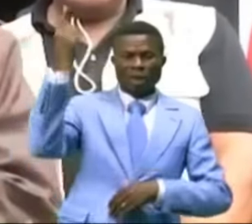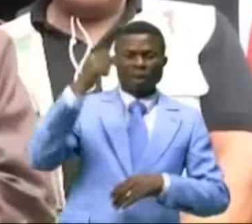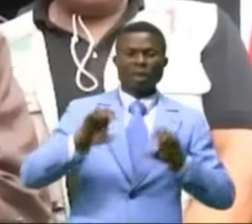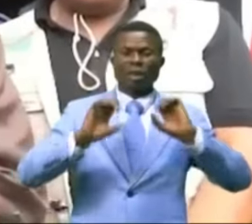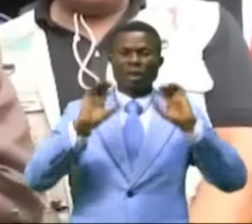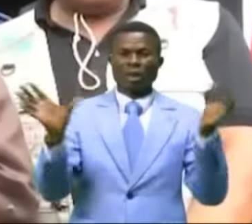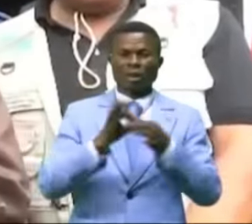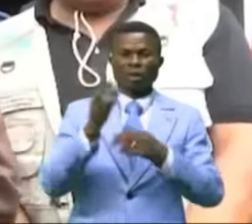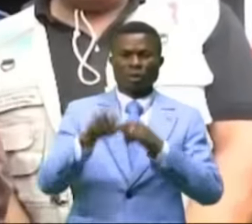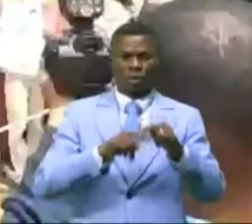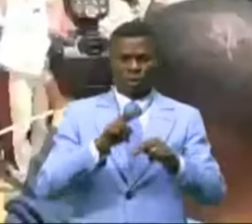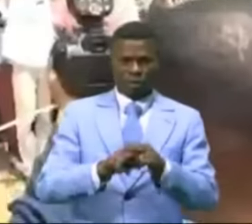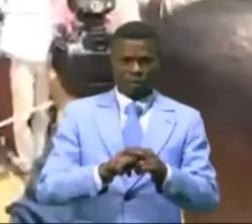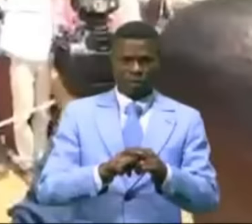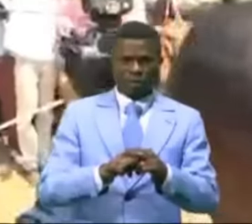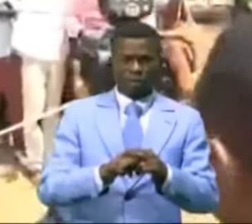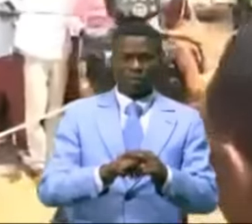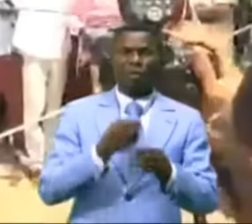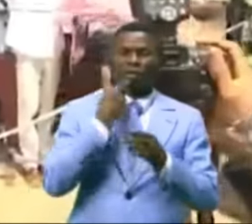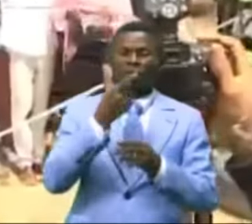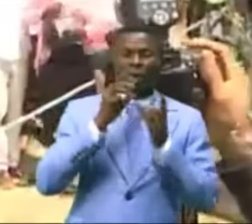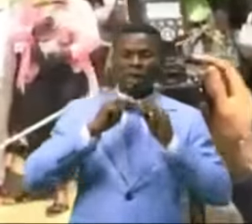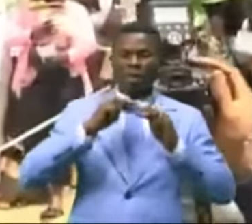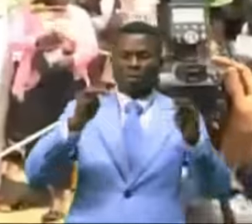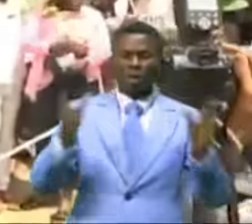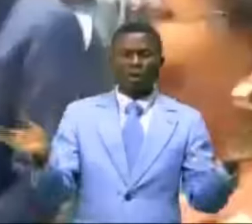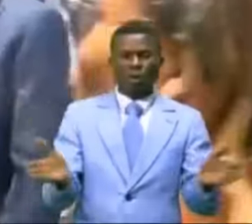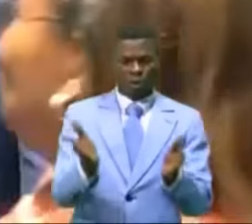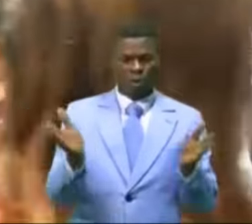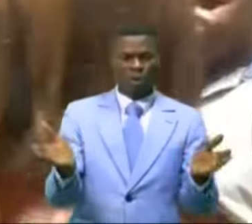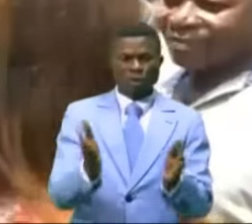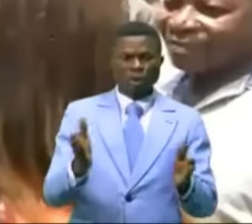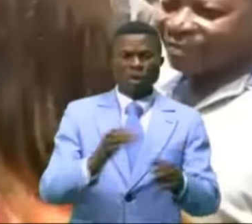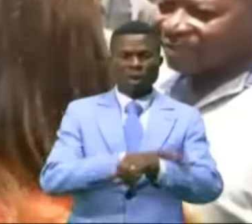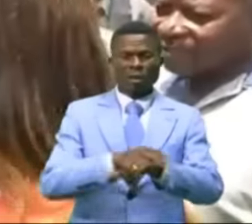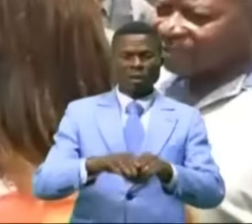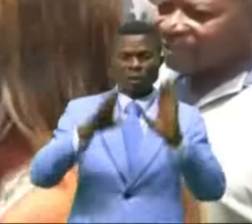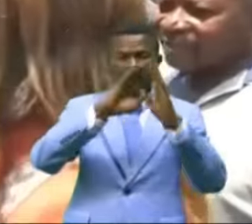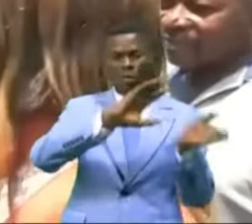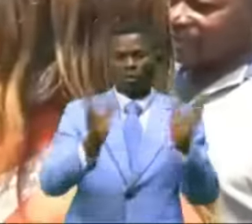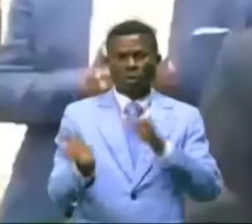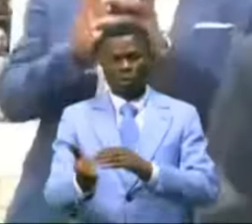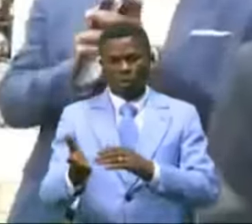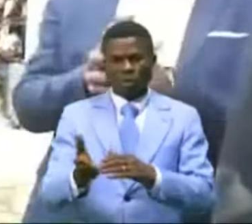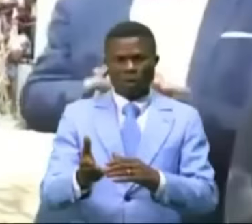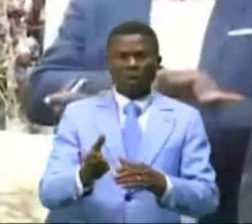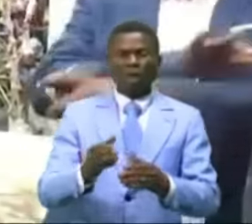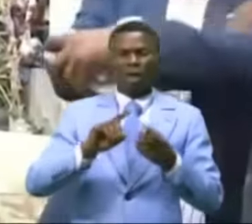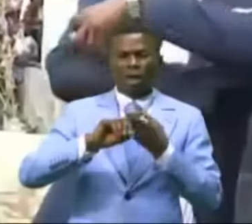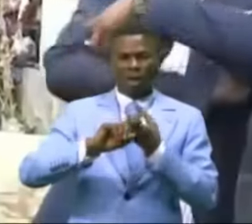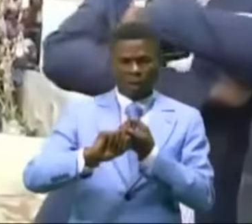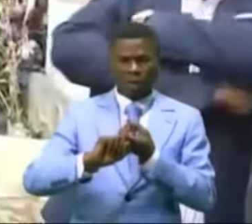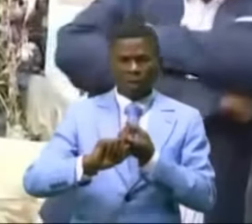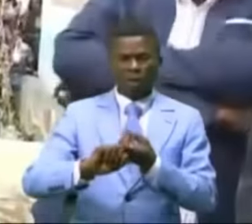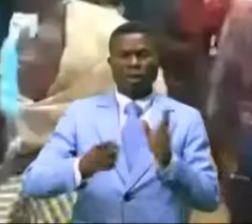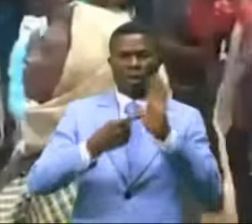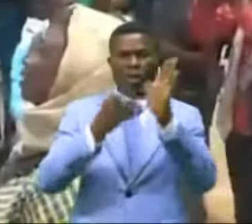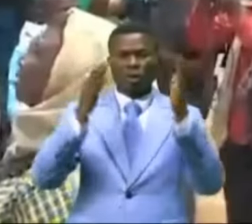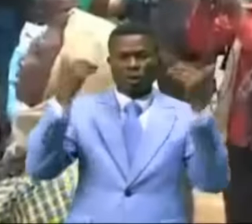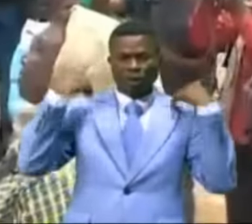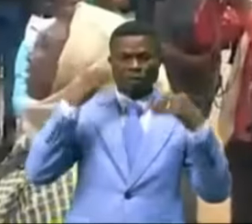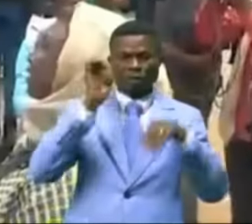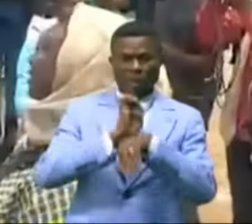Solidarité nationale, qui a adressé un message de réconfort aux sinistrés et de gratitude aux représentants de l'église